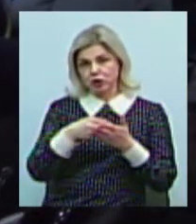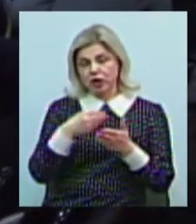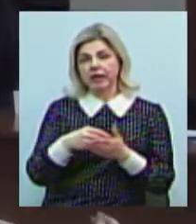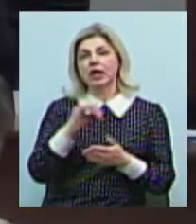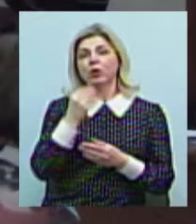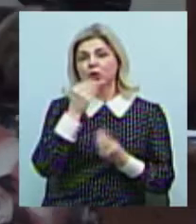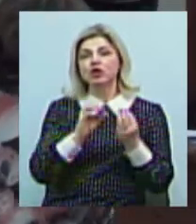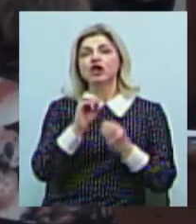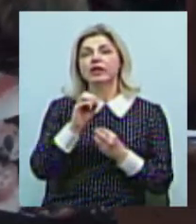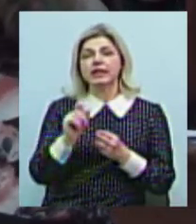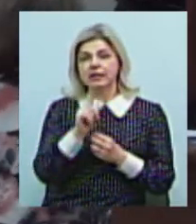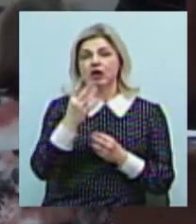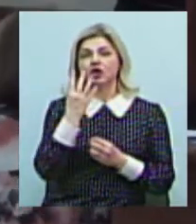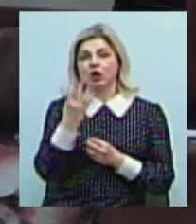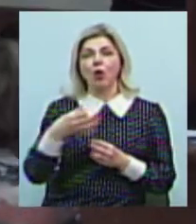України.